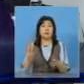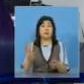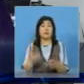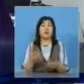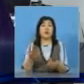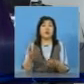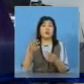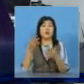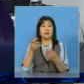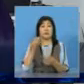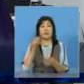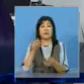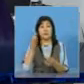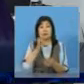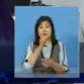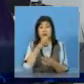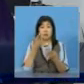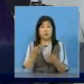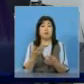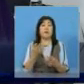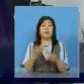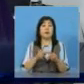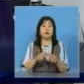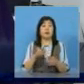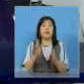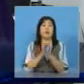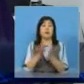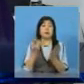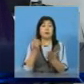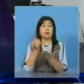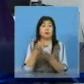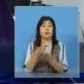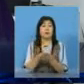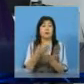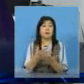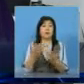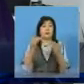жасыратын жоқ. Осы менен біз кітаптың құнын түсірдік. Жас ұрпақ не оқитынын білмейді.